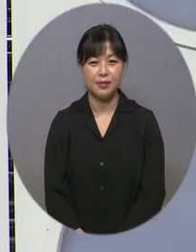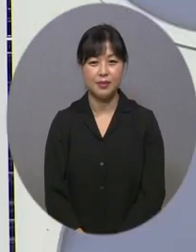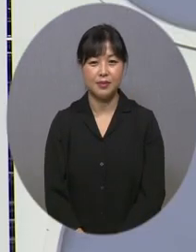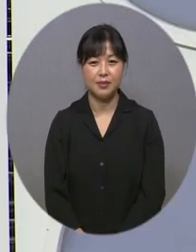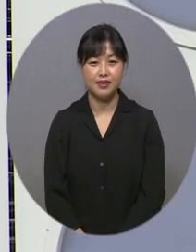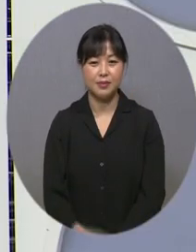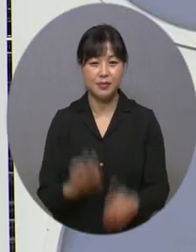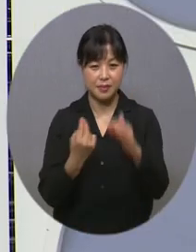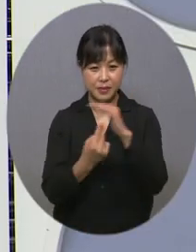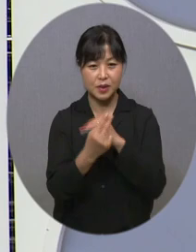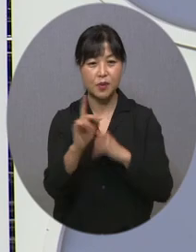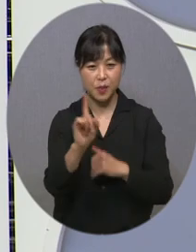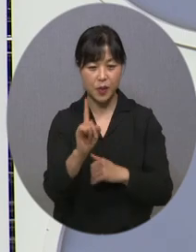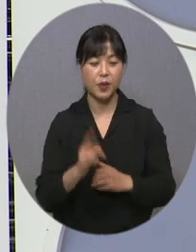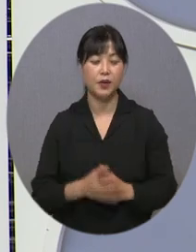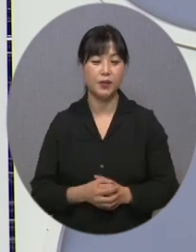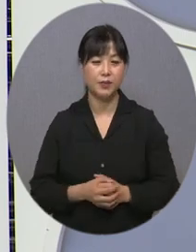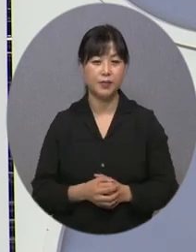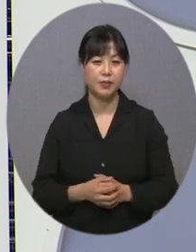비전이라면 저희가 이제